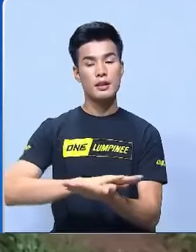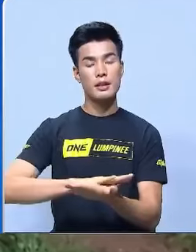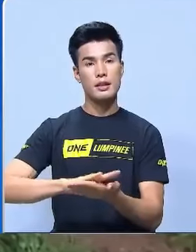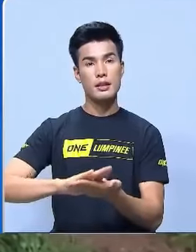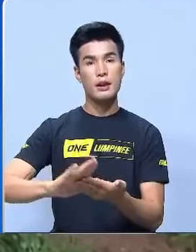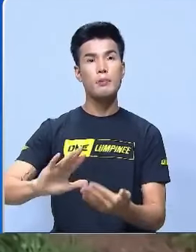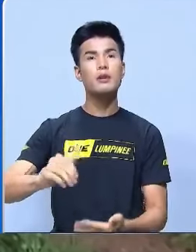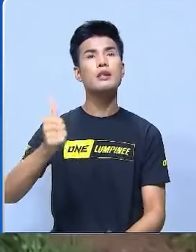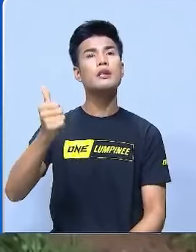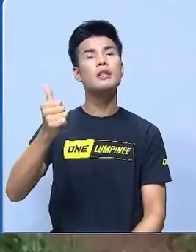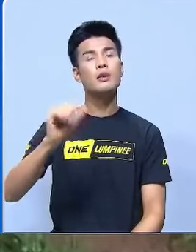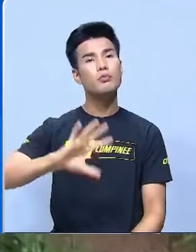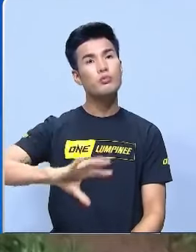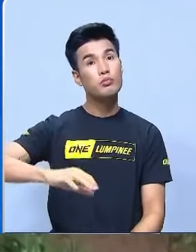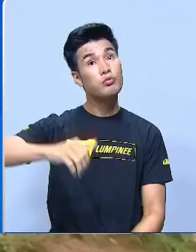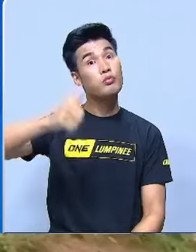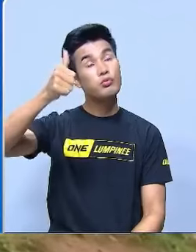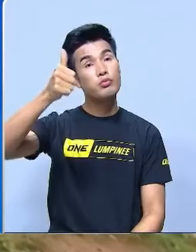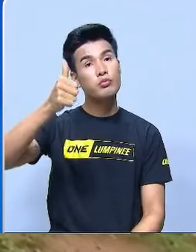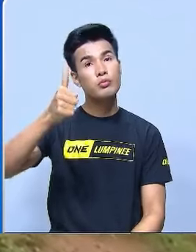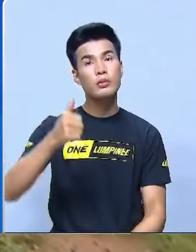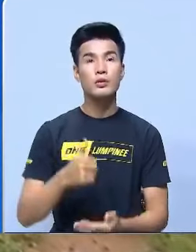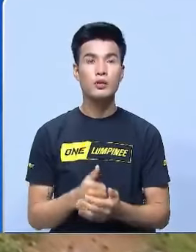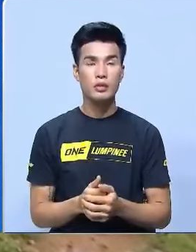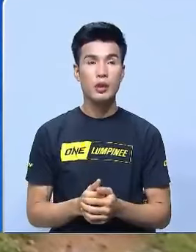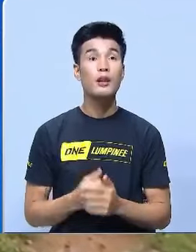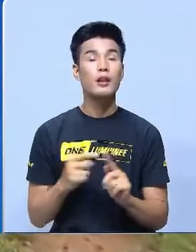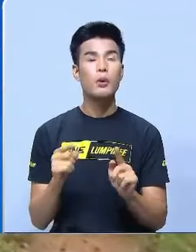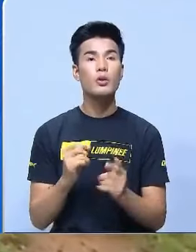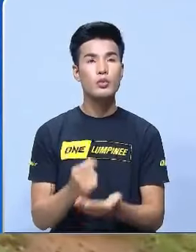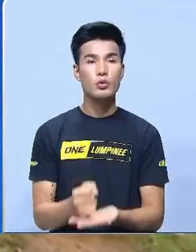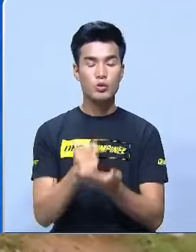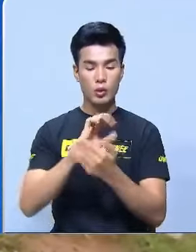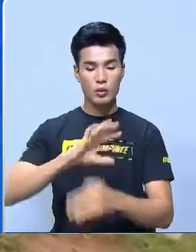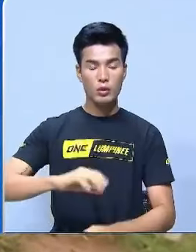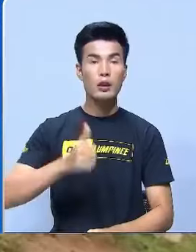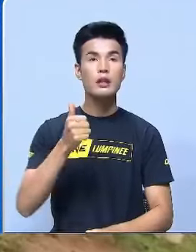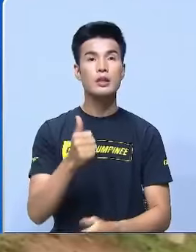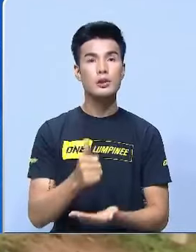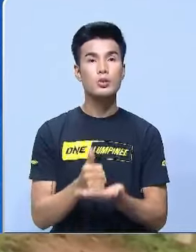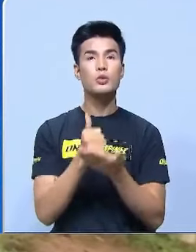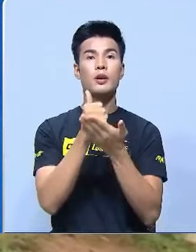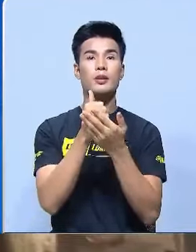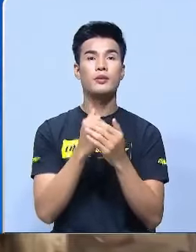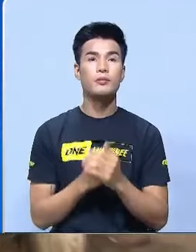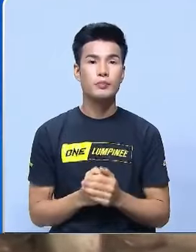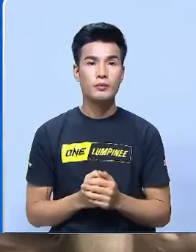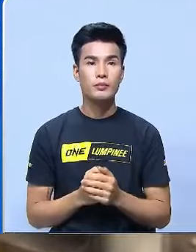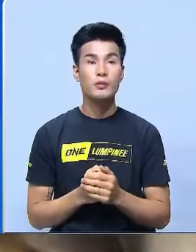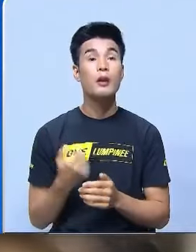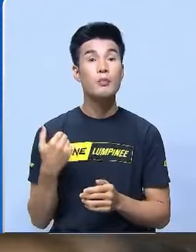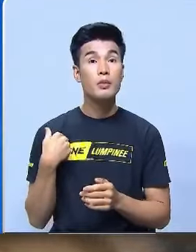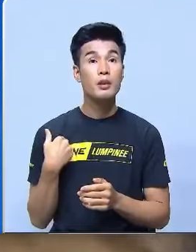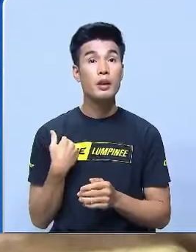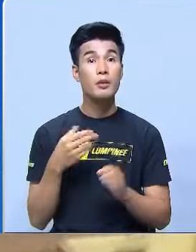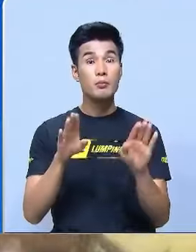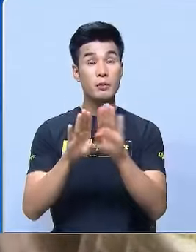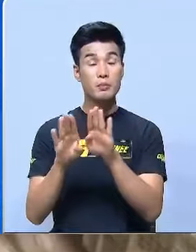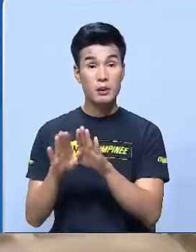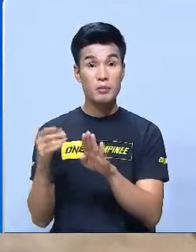อาจจะไม่ได้ดีขึ้นแบบอยู่เป็นปราสาทราชวังหรอกแต่ว่ามันทำให้คุณภาพชีวิตของคนมันก็ดีขึ้นได้เนี่ยบางส่วนยังเอาสังกสี